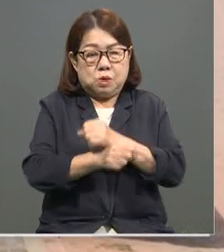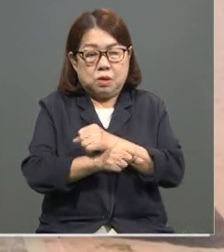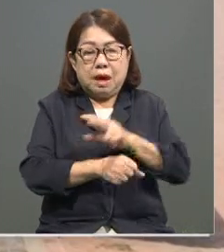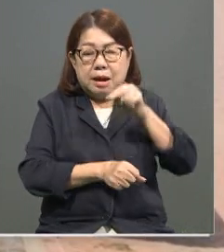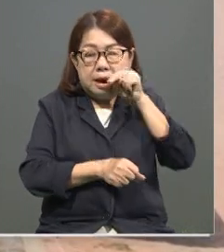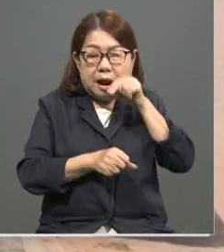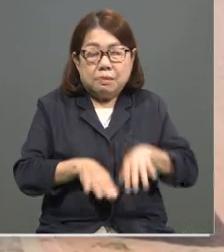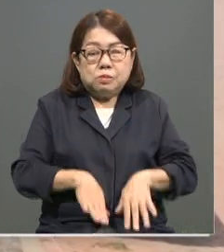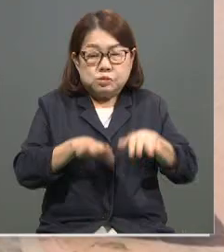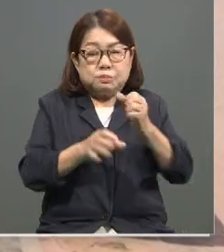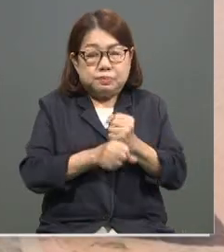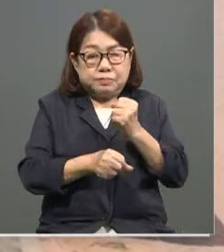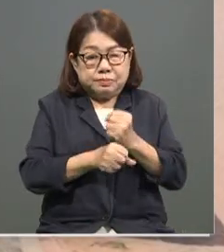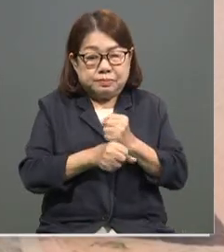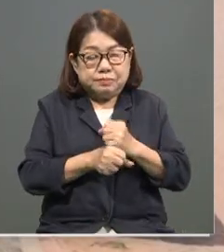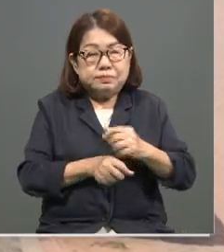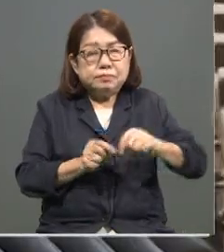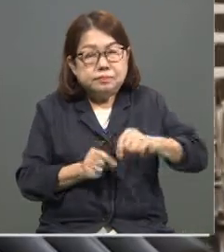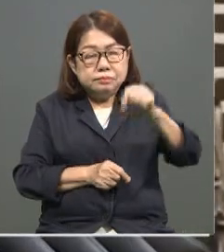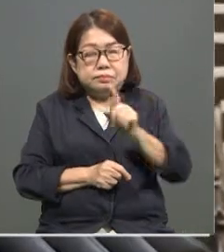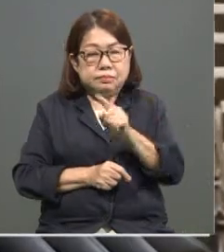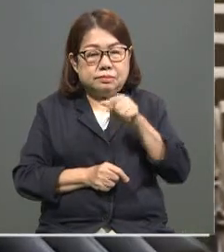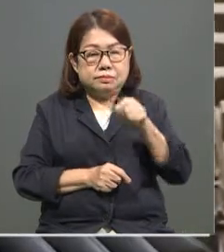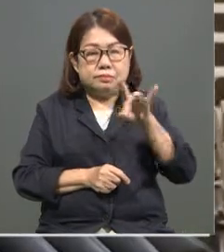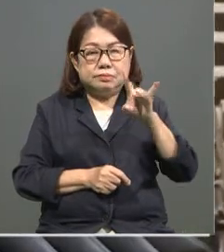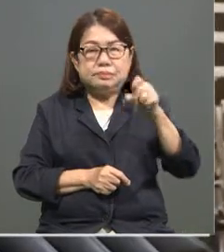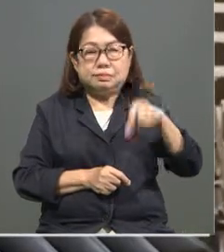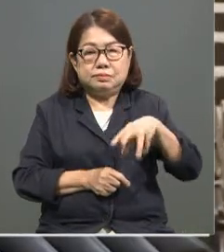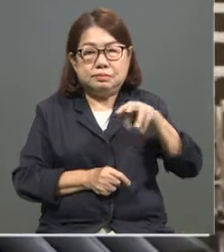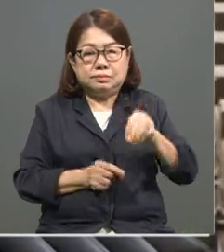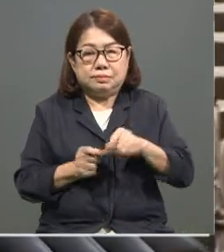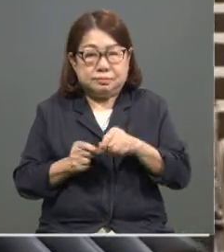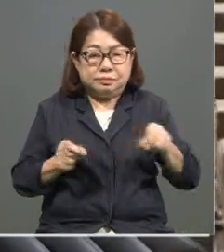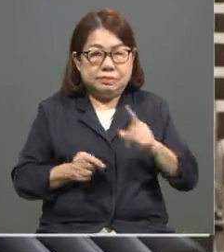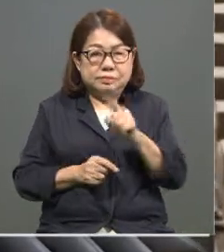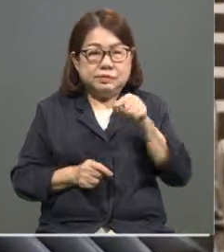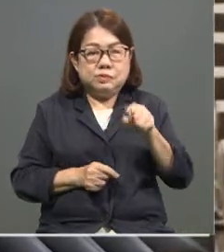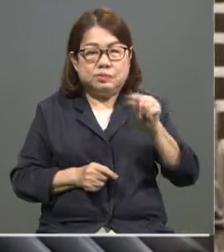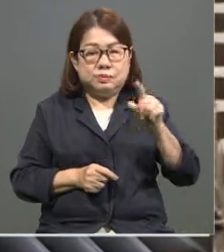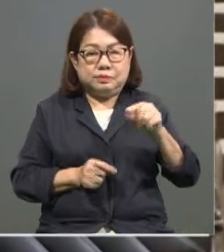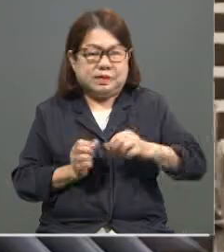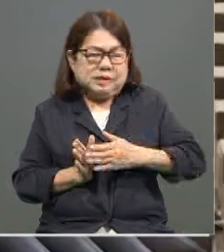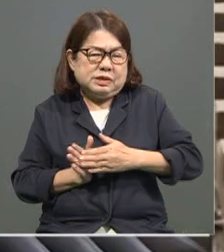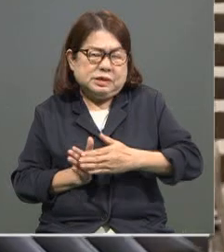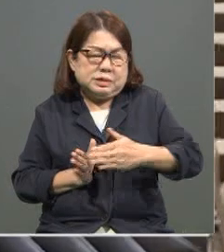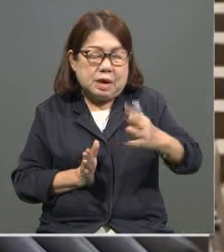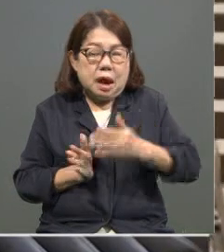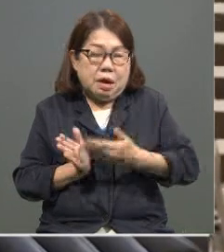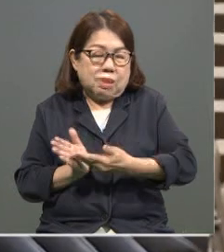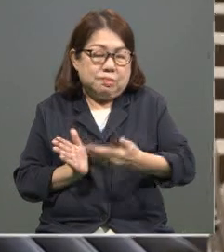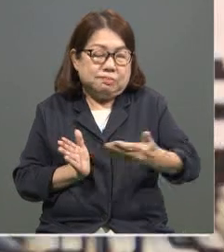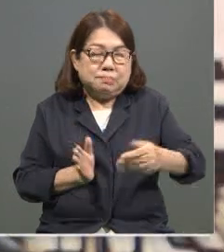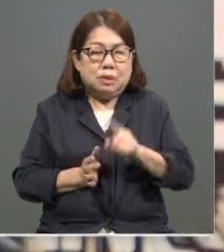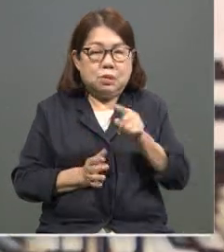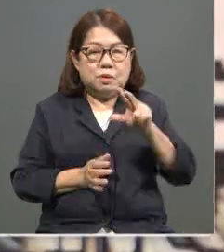น้ำท่วมแบบสำเร็จรูปความสูง 1.80ซมกว้าง 1.2ซมรวม 138แผ่น